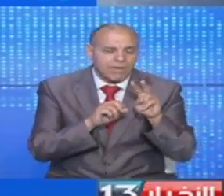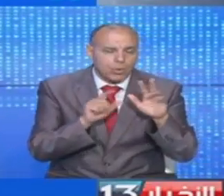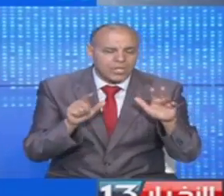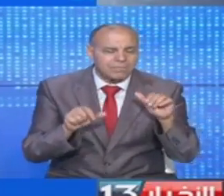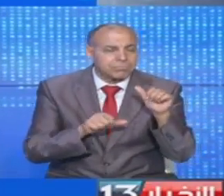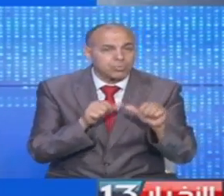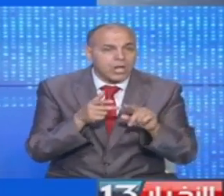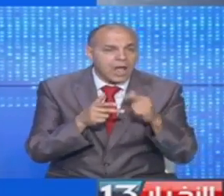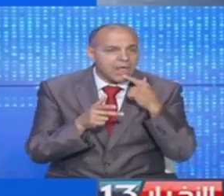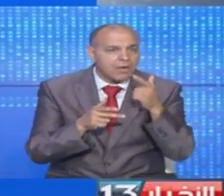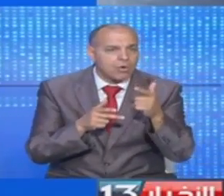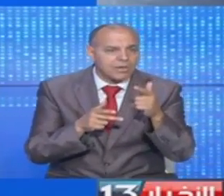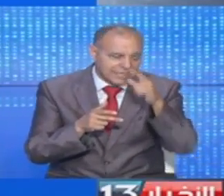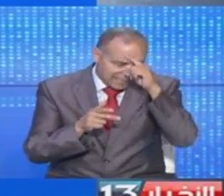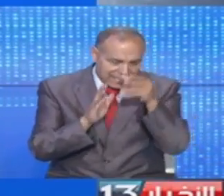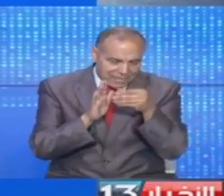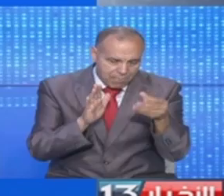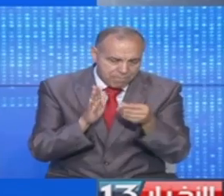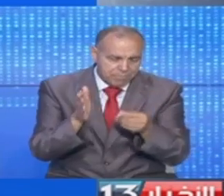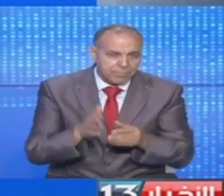28 من تظاهرة مصيف الكتاب.